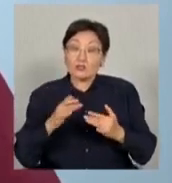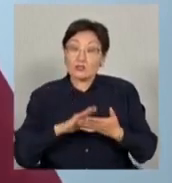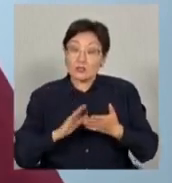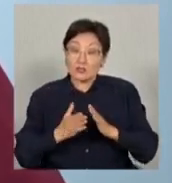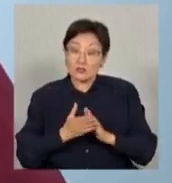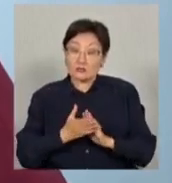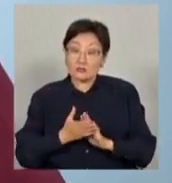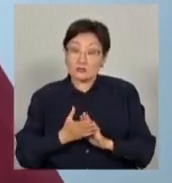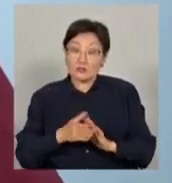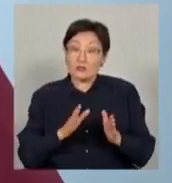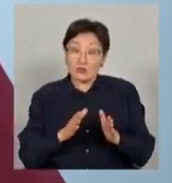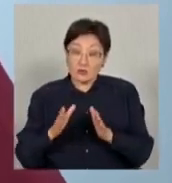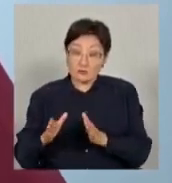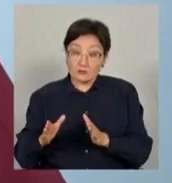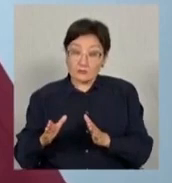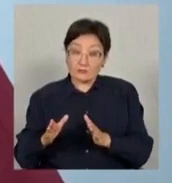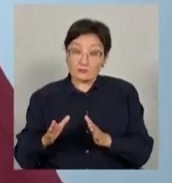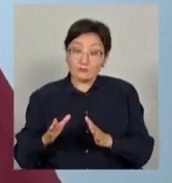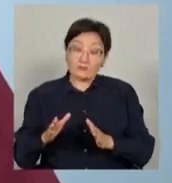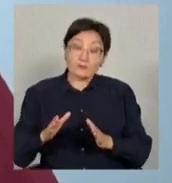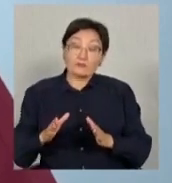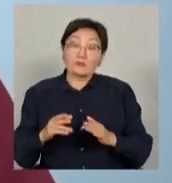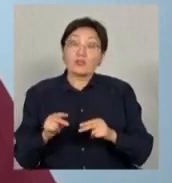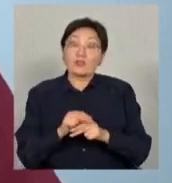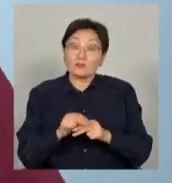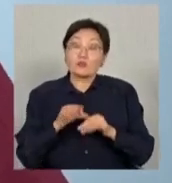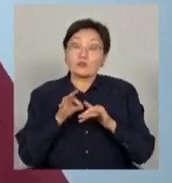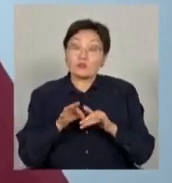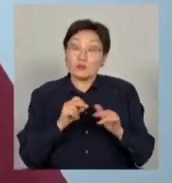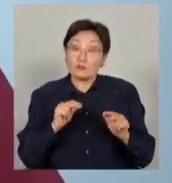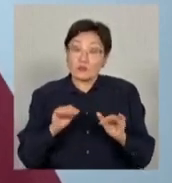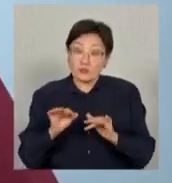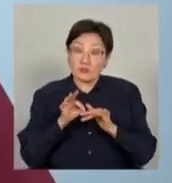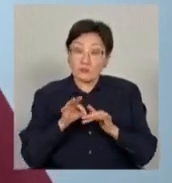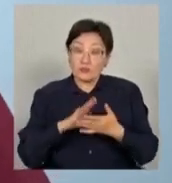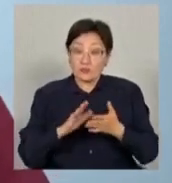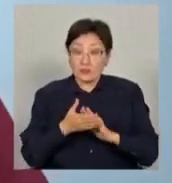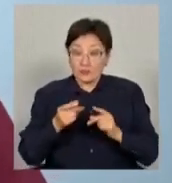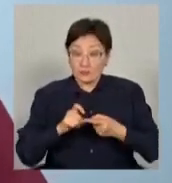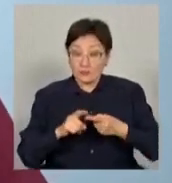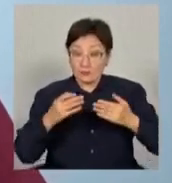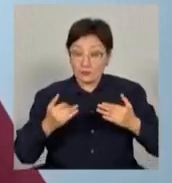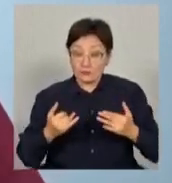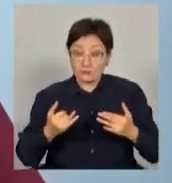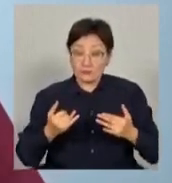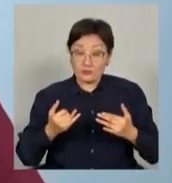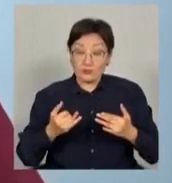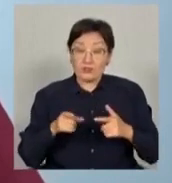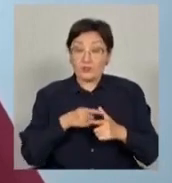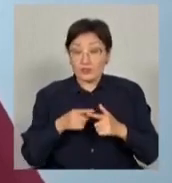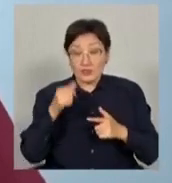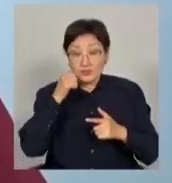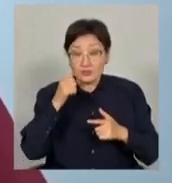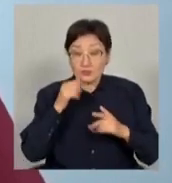жалпы жағдайы тұрақты, емін алып жатыр. Жағдайына байланысты бүгін или